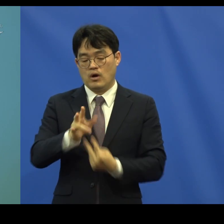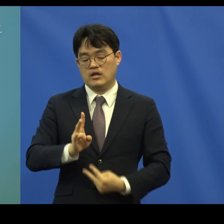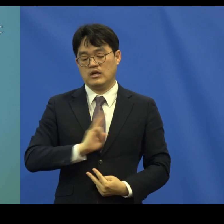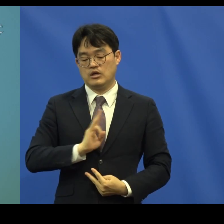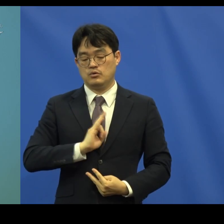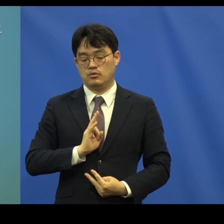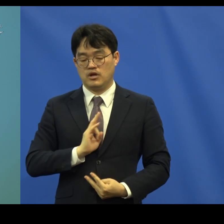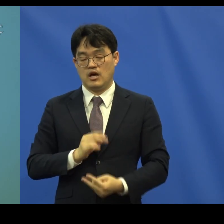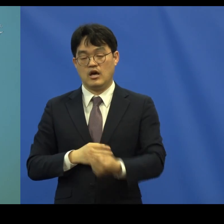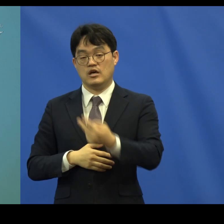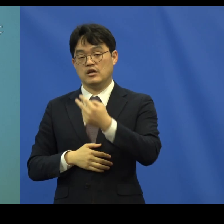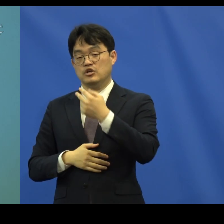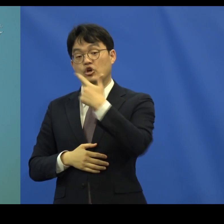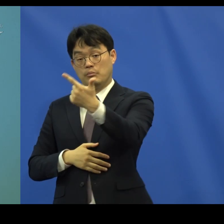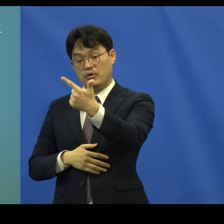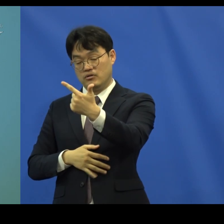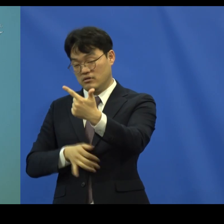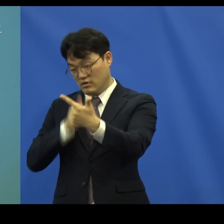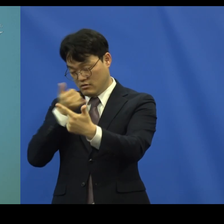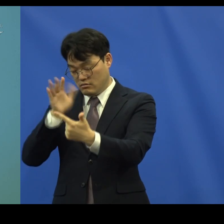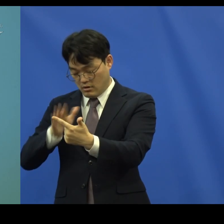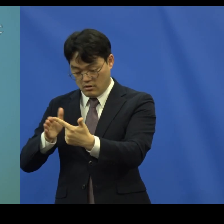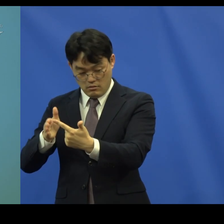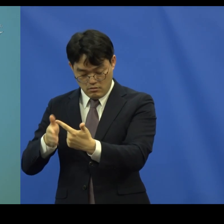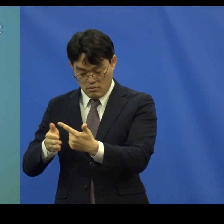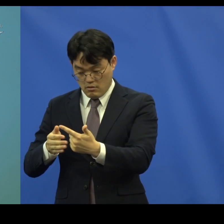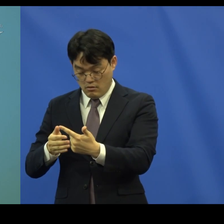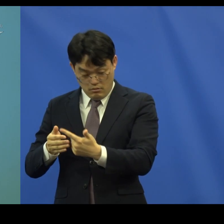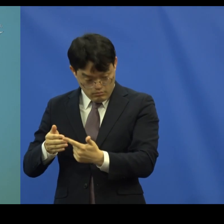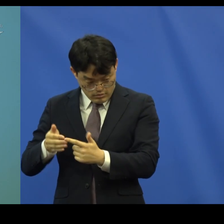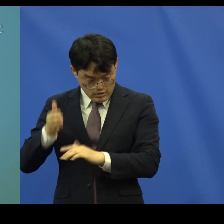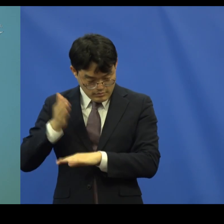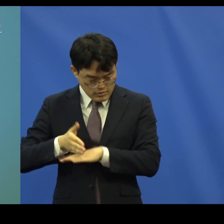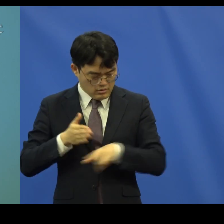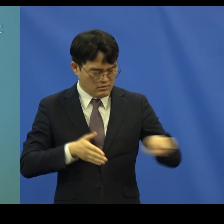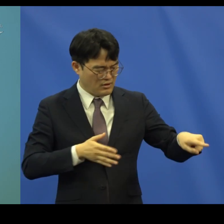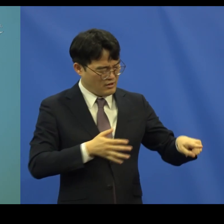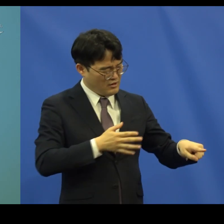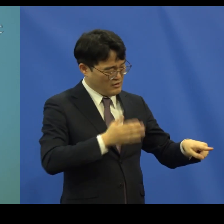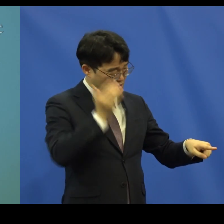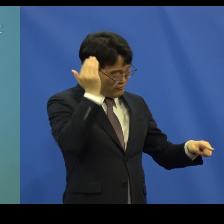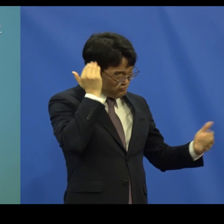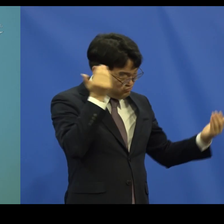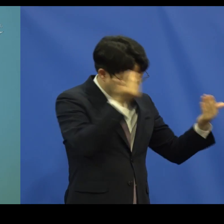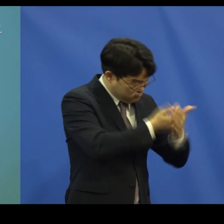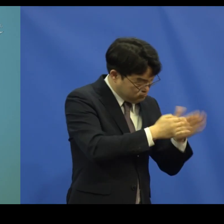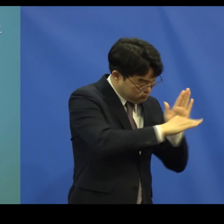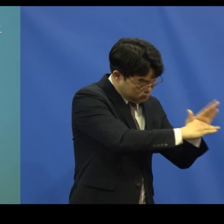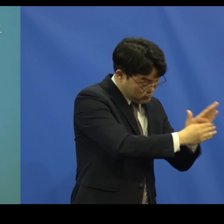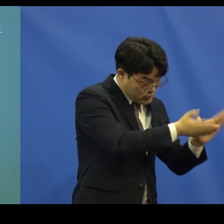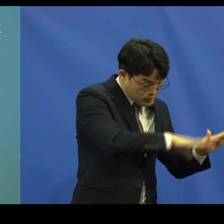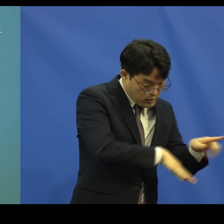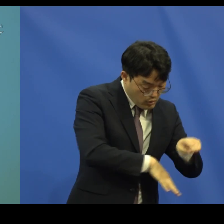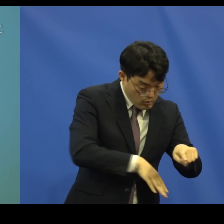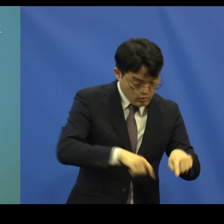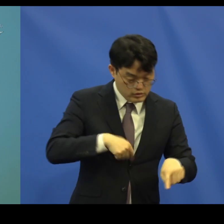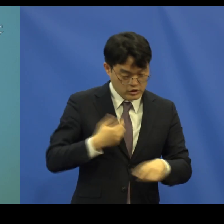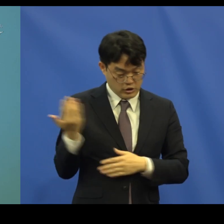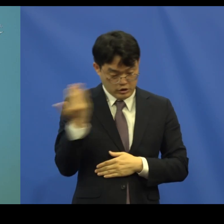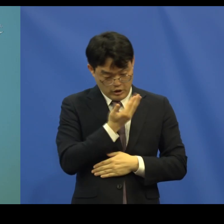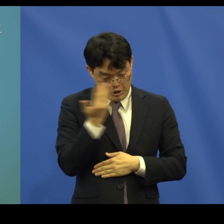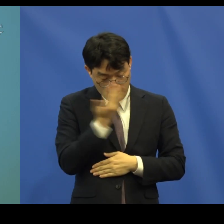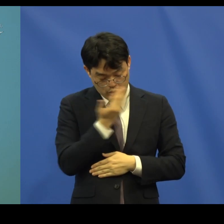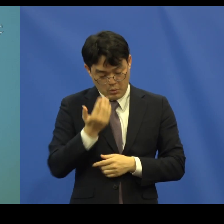교회가 아주 절망적이지만 긍정적 내용이 뭐냐, 그 자신의 옷을 더럽히지 아니한 사람들에게